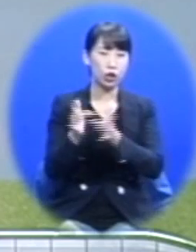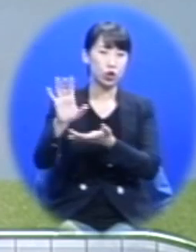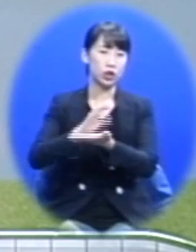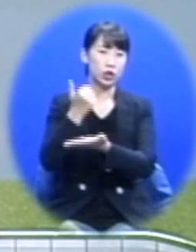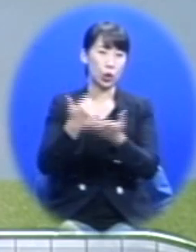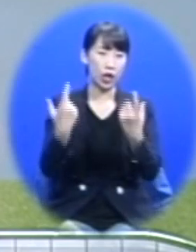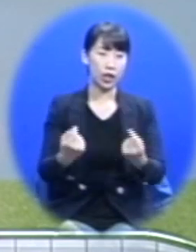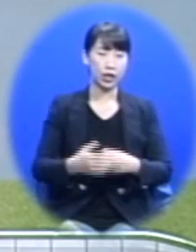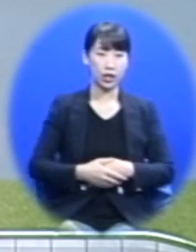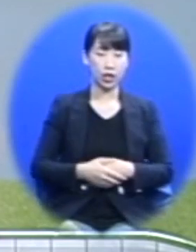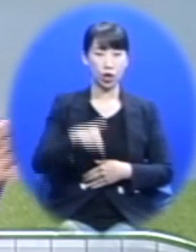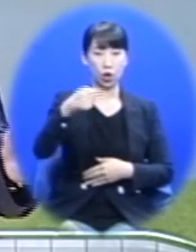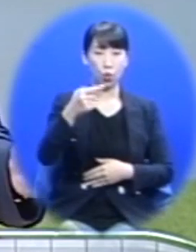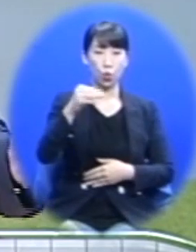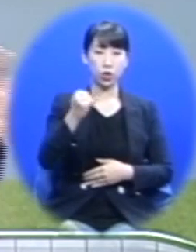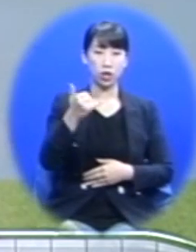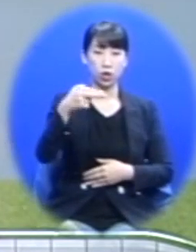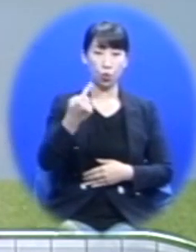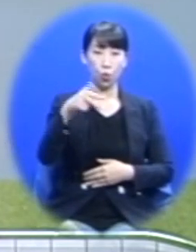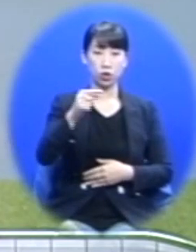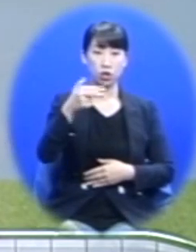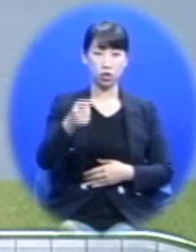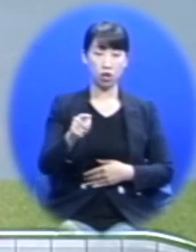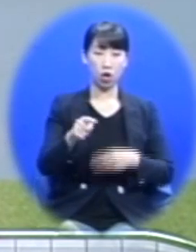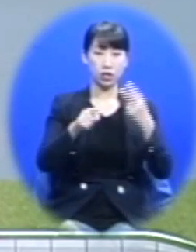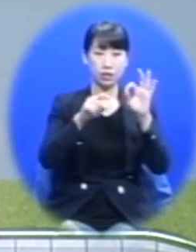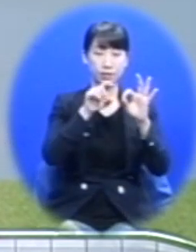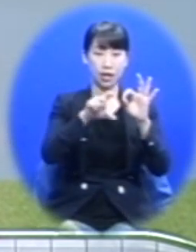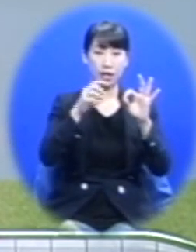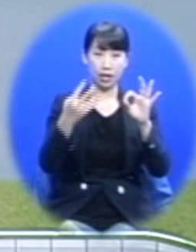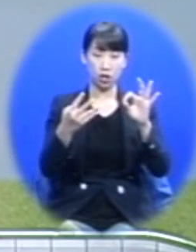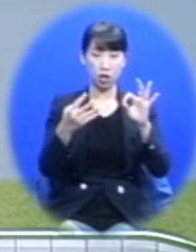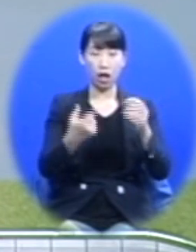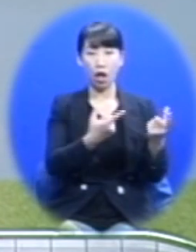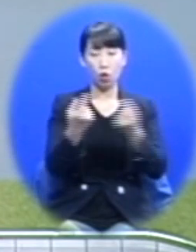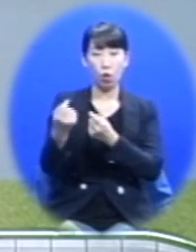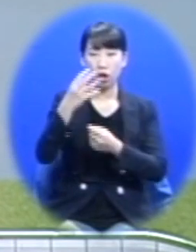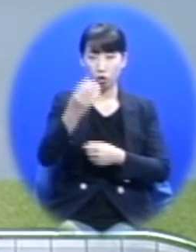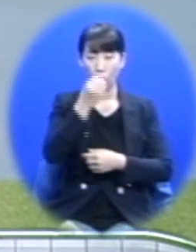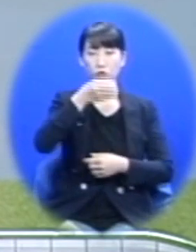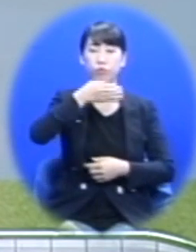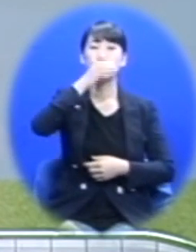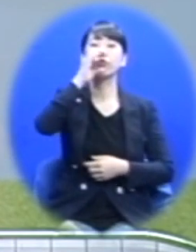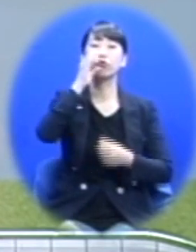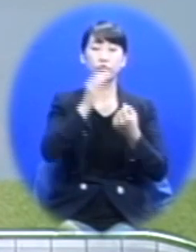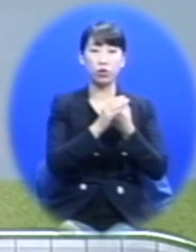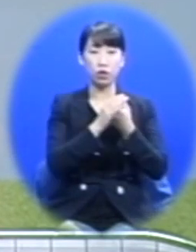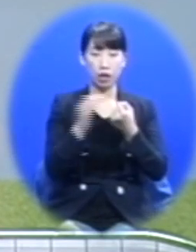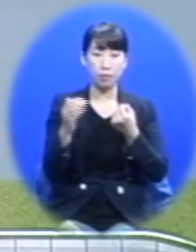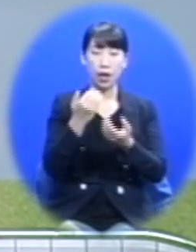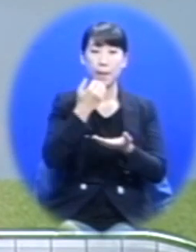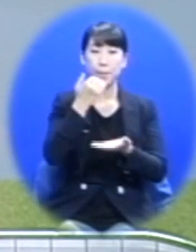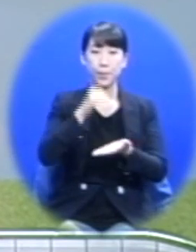고린도전서 10장 4절에 다 같은 신령한 음료를 마셨으니 이는 그들을 따르는 신령한 반석으로부터